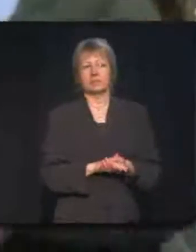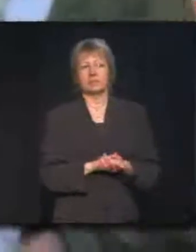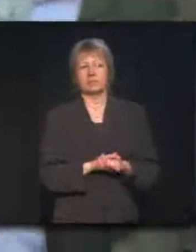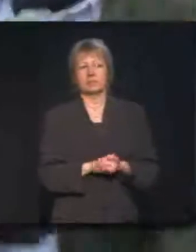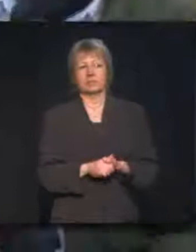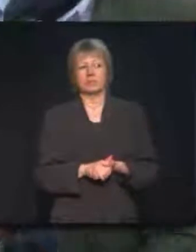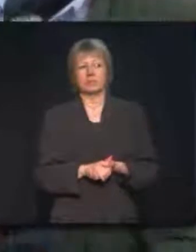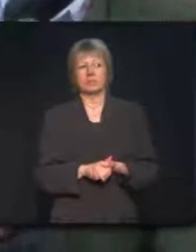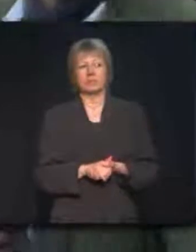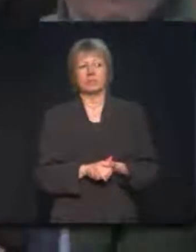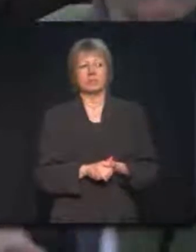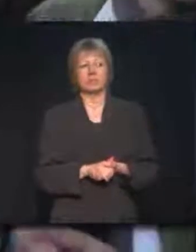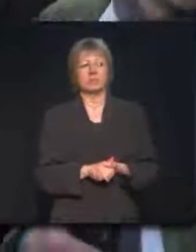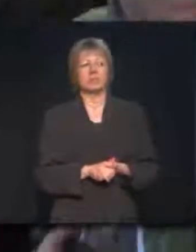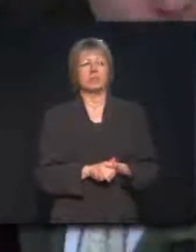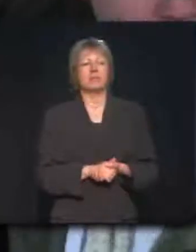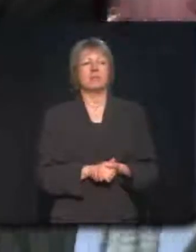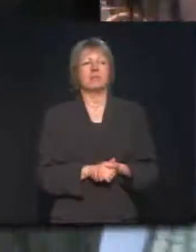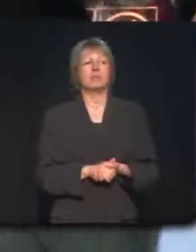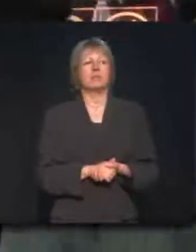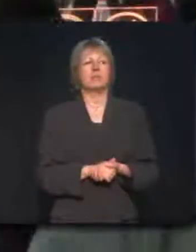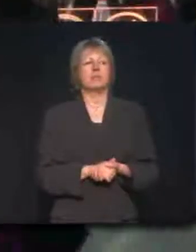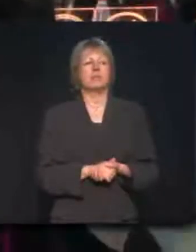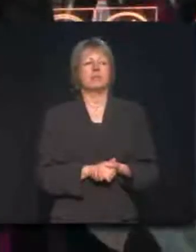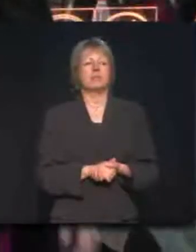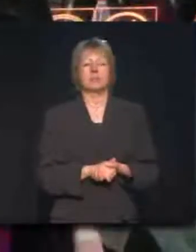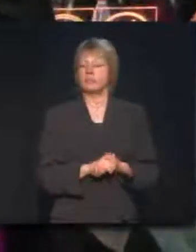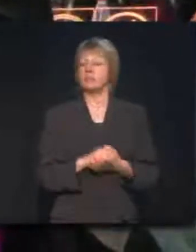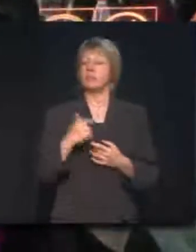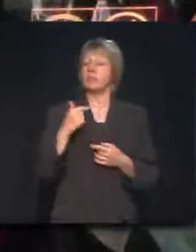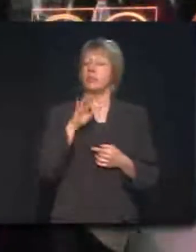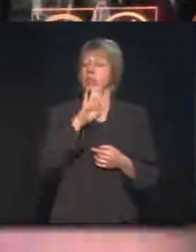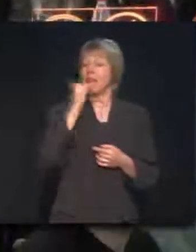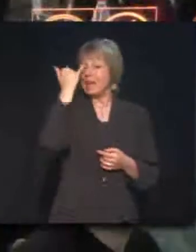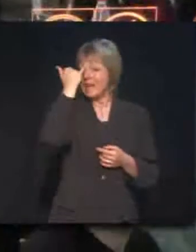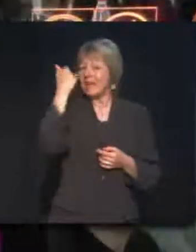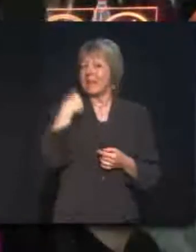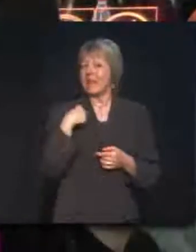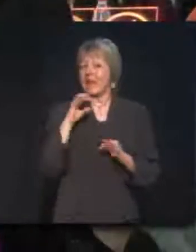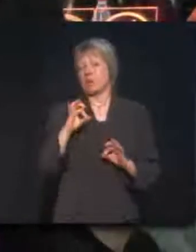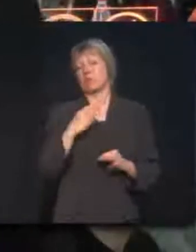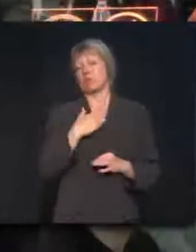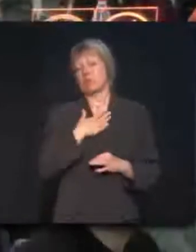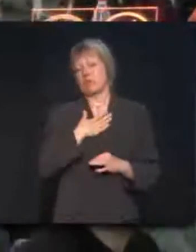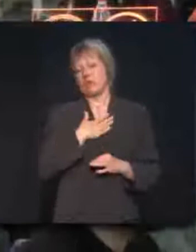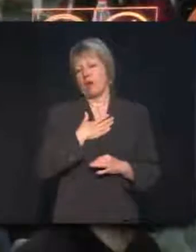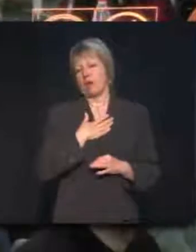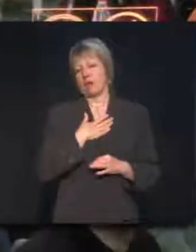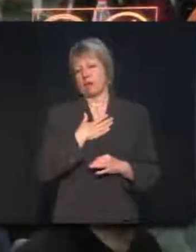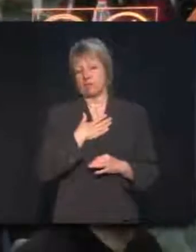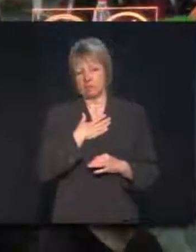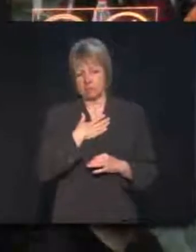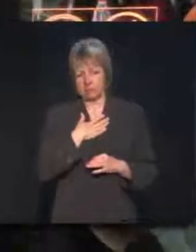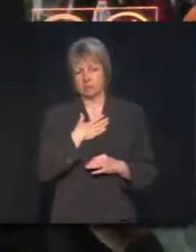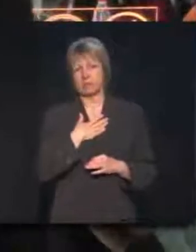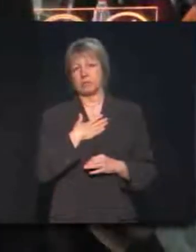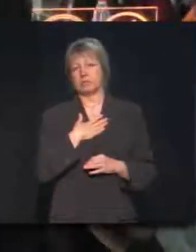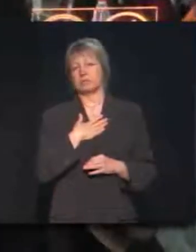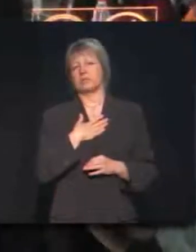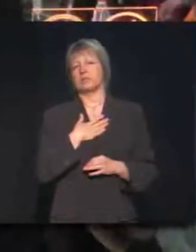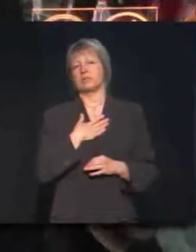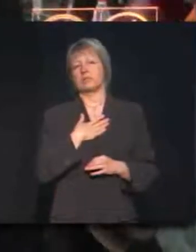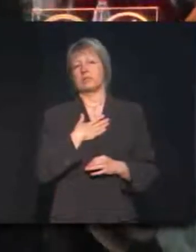ähm ich finde den die Idee von den Dingen gut man kann es auch ein richtig machen mit UTC das ist der Antrag den ich gestellt habe der nicht auf dieser